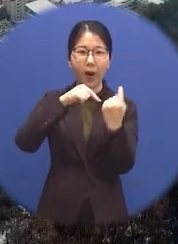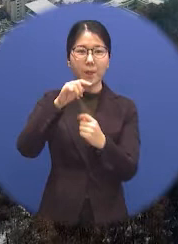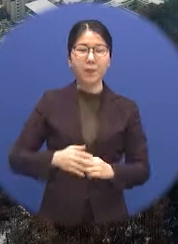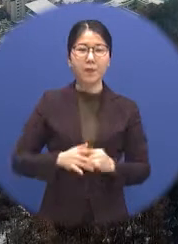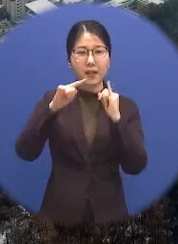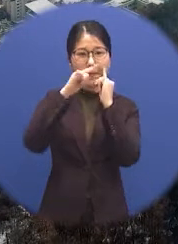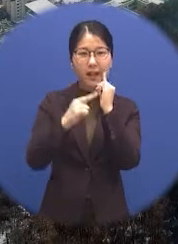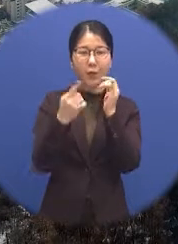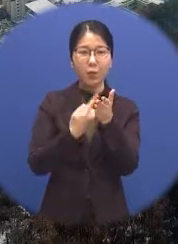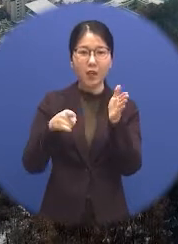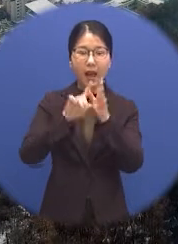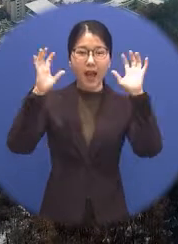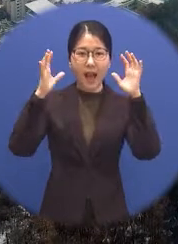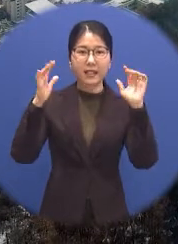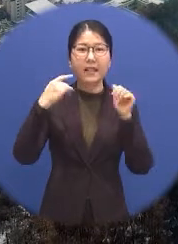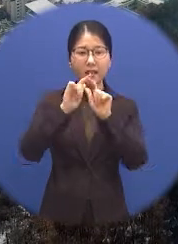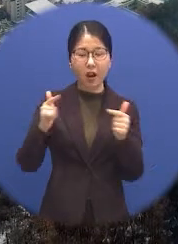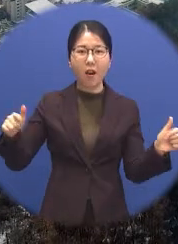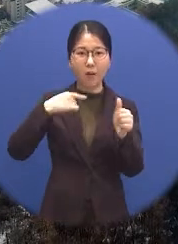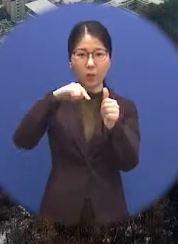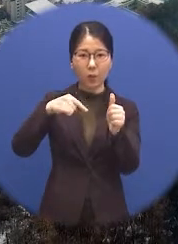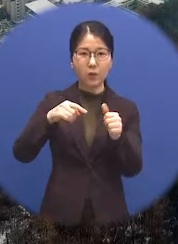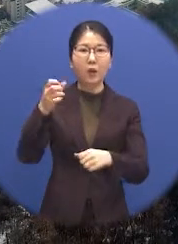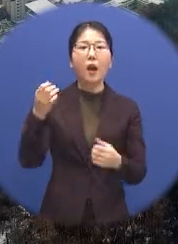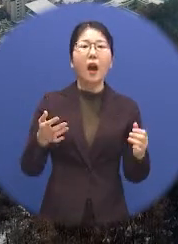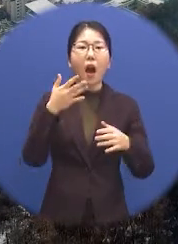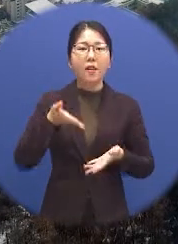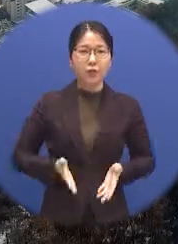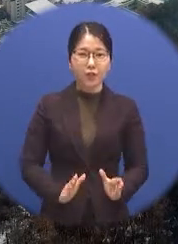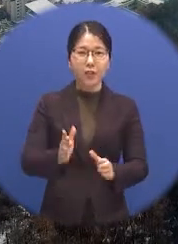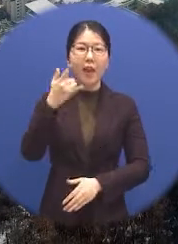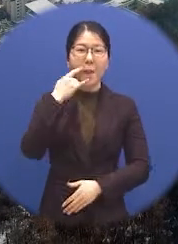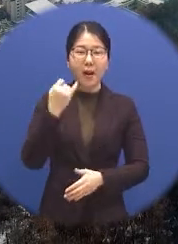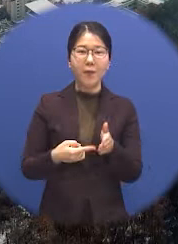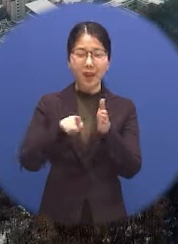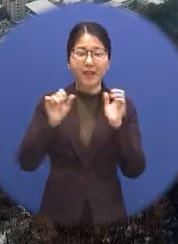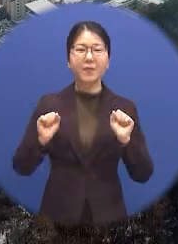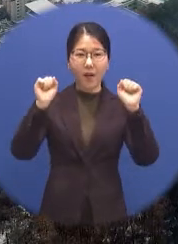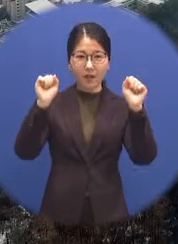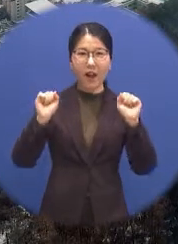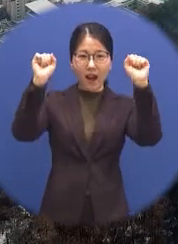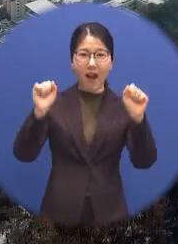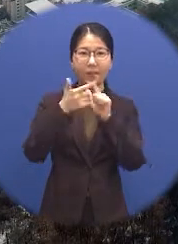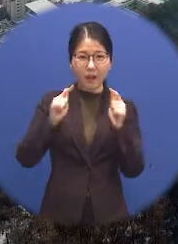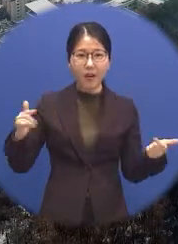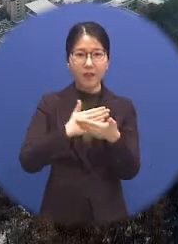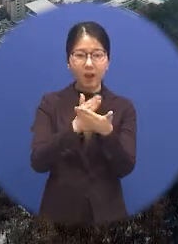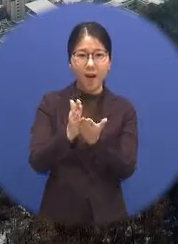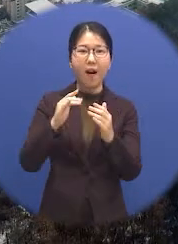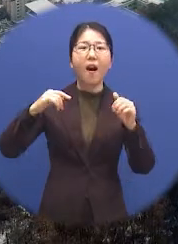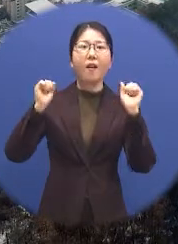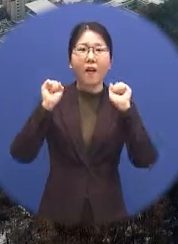운영합니다. 임산부를 위한 태교 강좌와 모유수유 클리닉, 육아맘을 위한 아기 마사지와 맘요가